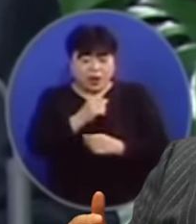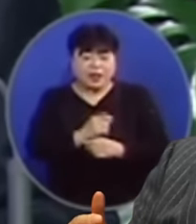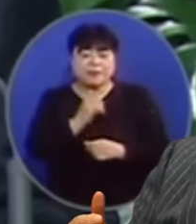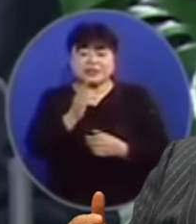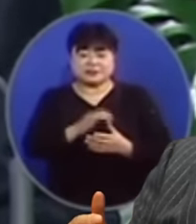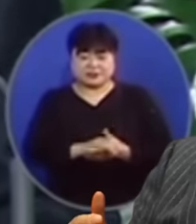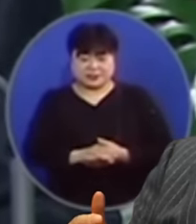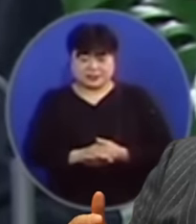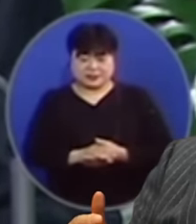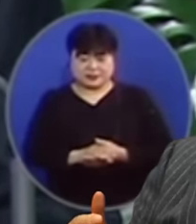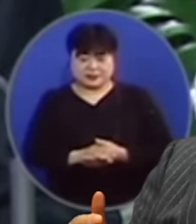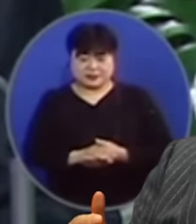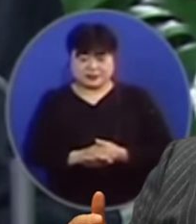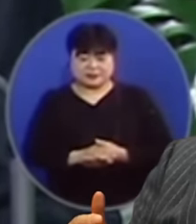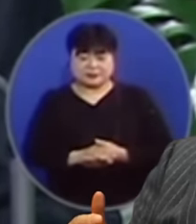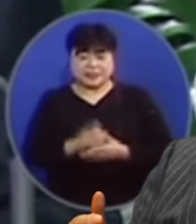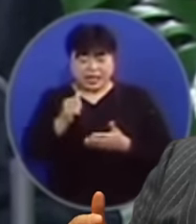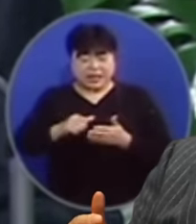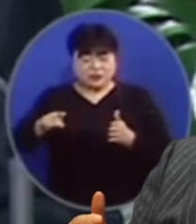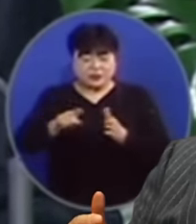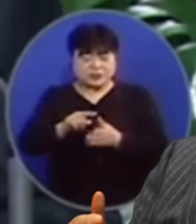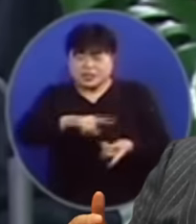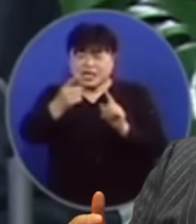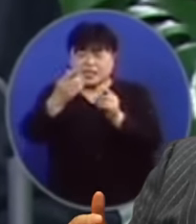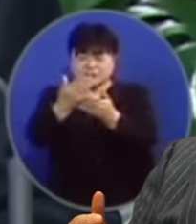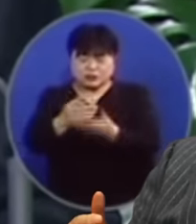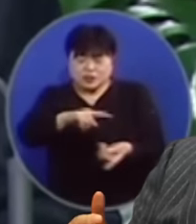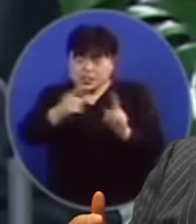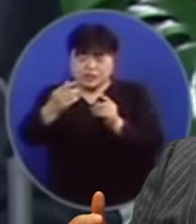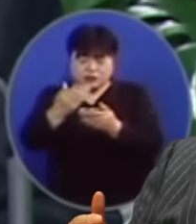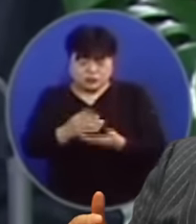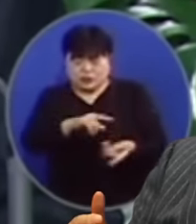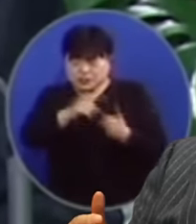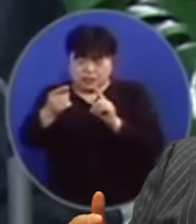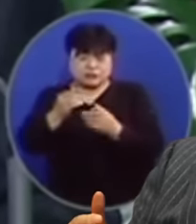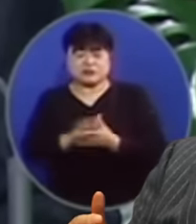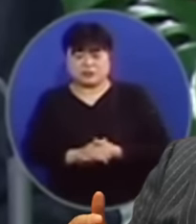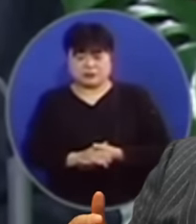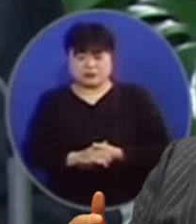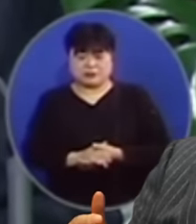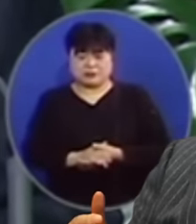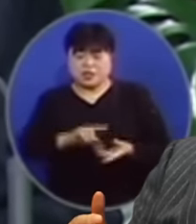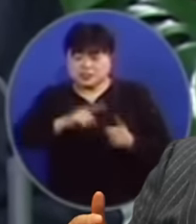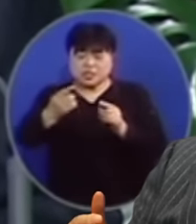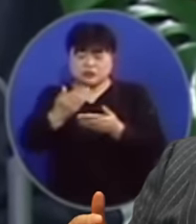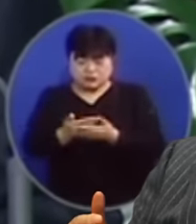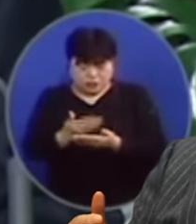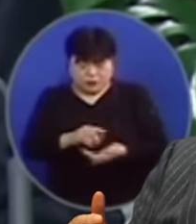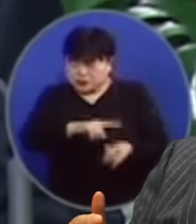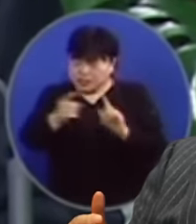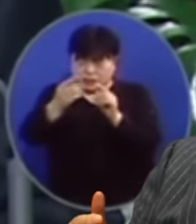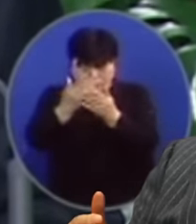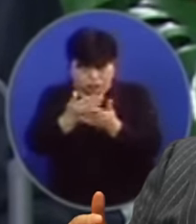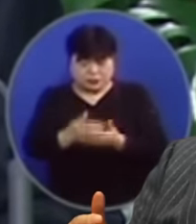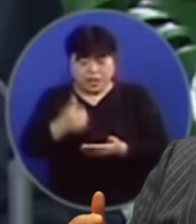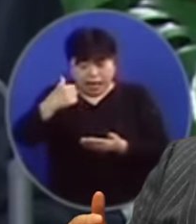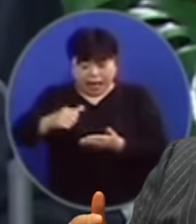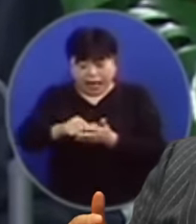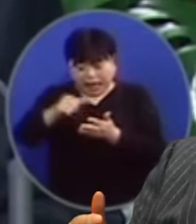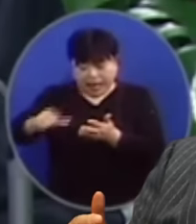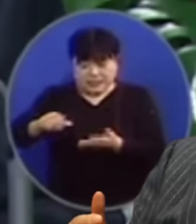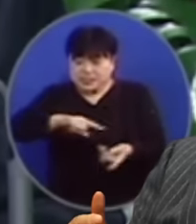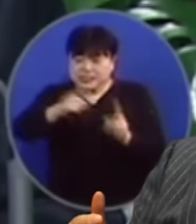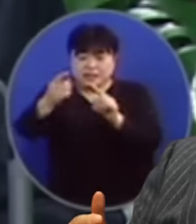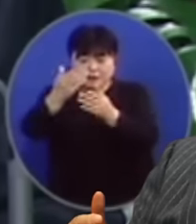것입니다. 제가 우리 애 위해서 기도할 때 하나님 살려주십시오. 살려주십시오. 얘를 살려주십시오. 살려주십시오. 살려주십시오.